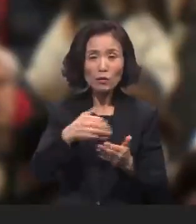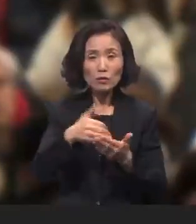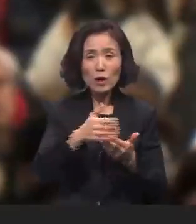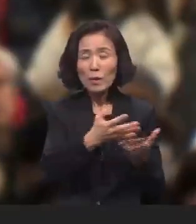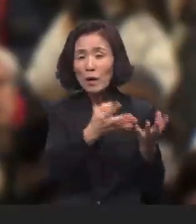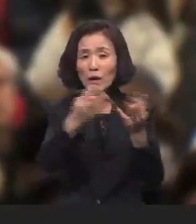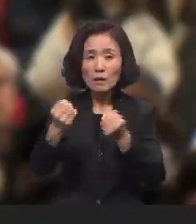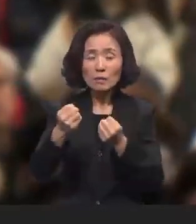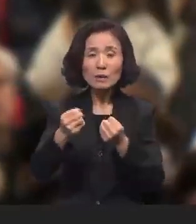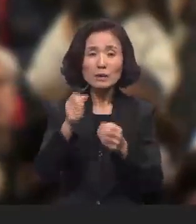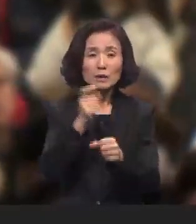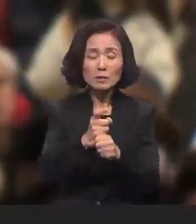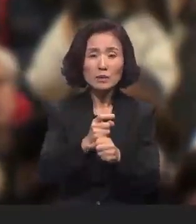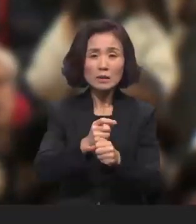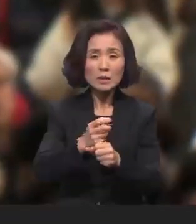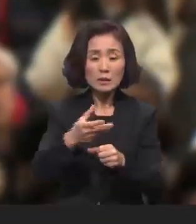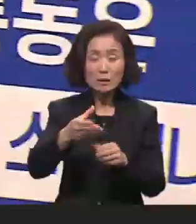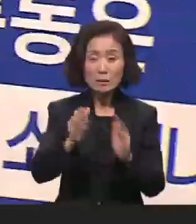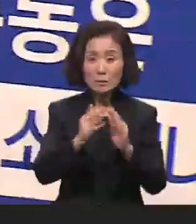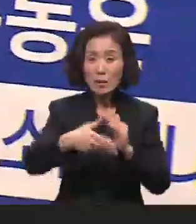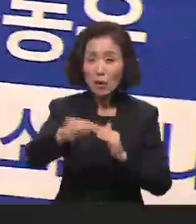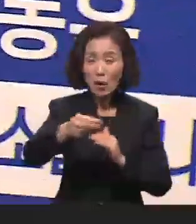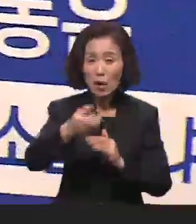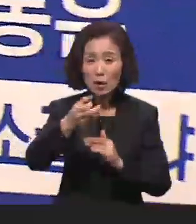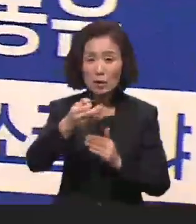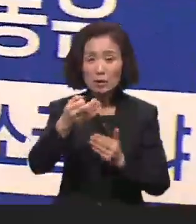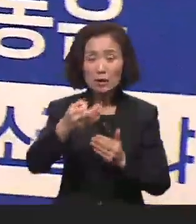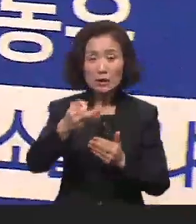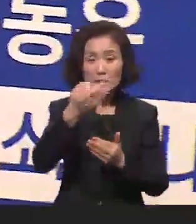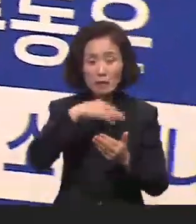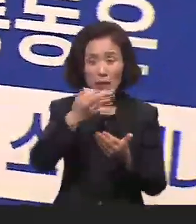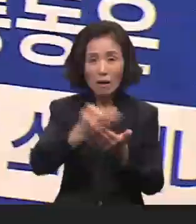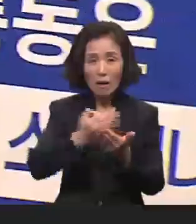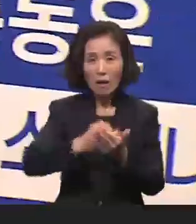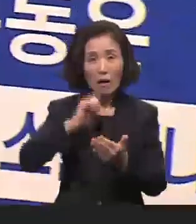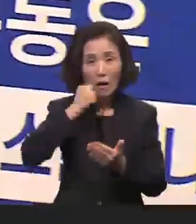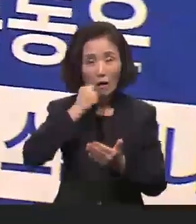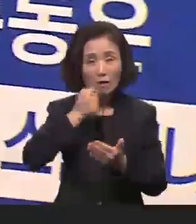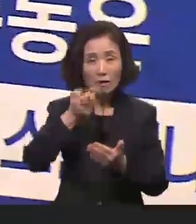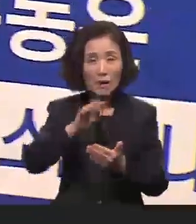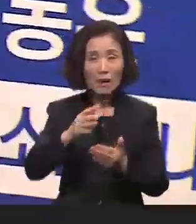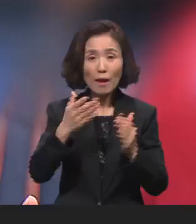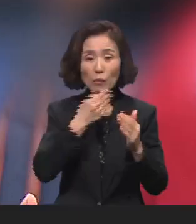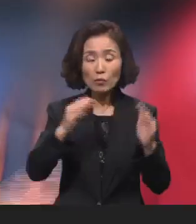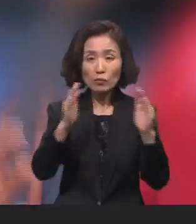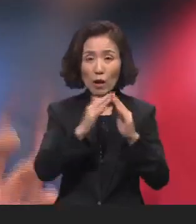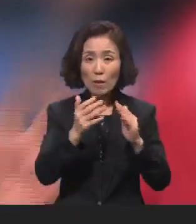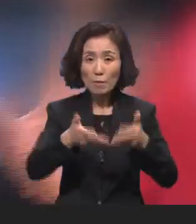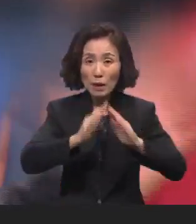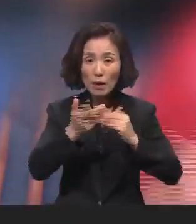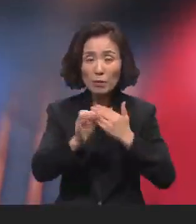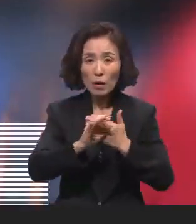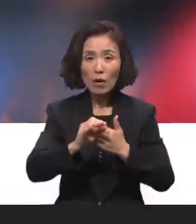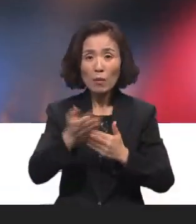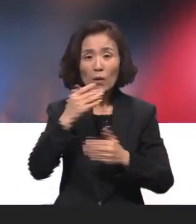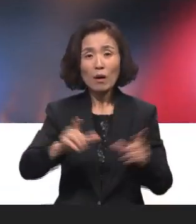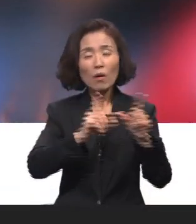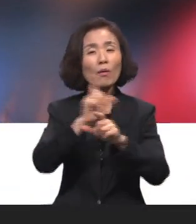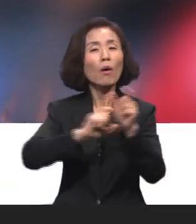상권이 무너진 상황에서 행복주택이 들어설 경우 생계가 더욱 어려워질 것이라는 이유입니다. 노후에